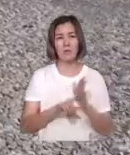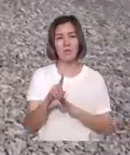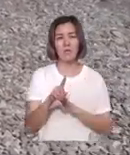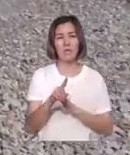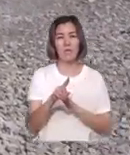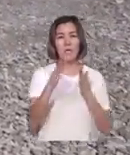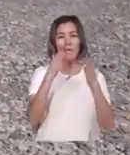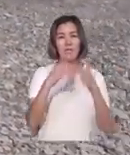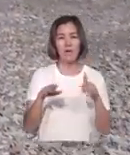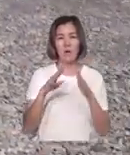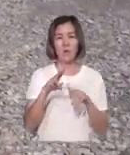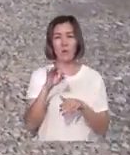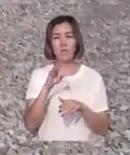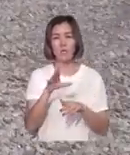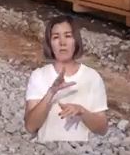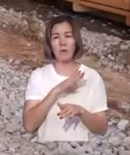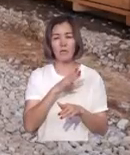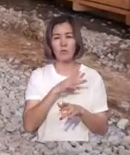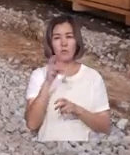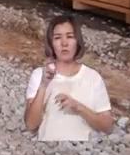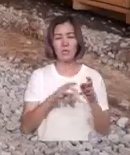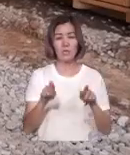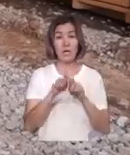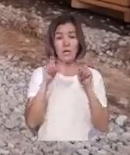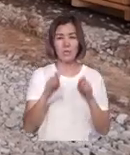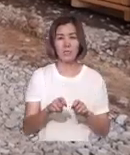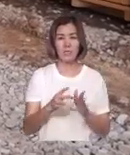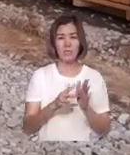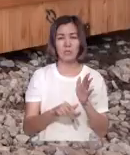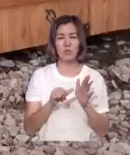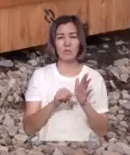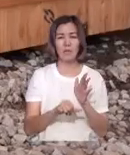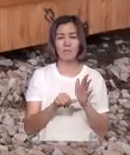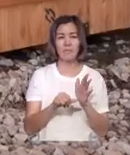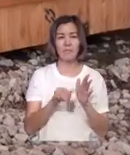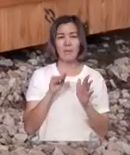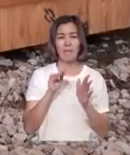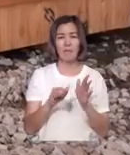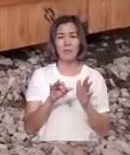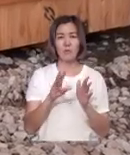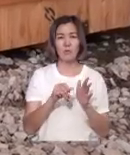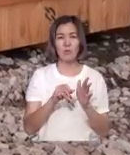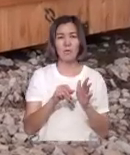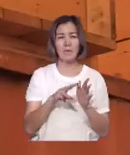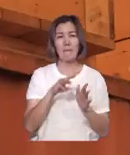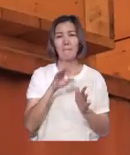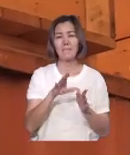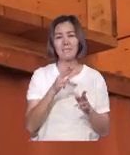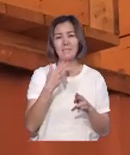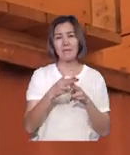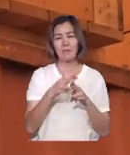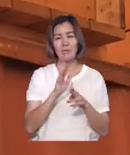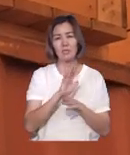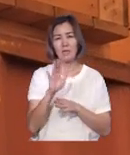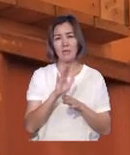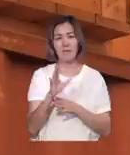тау-кен байыту кешені. Іске қосылса жылына 860 мың тонна мыс концентратын шығарма. Қазір дайындық жұмыстары жүріп,